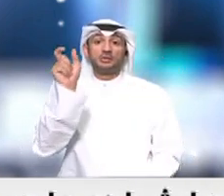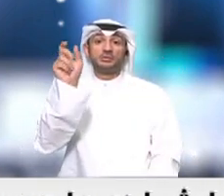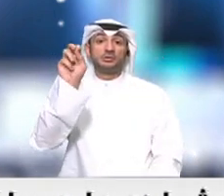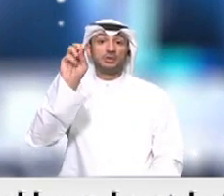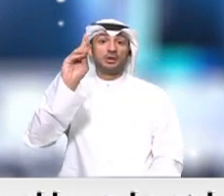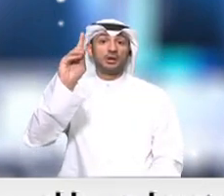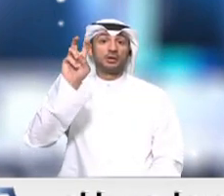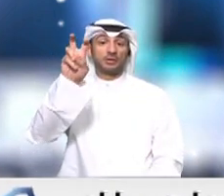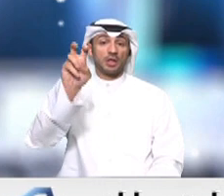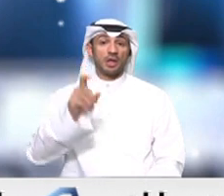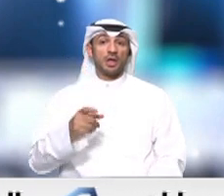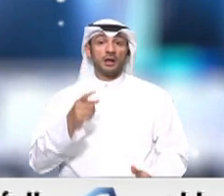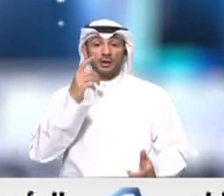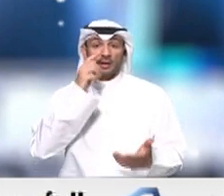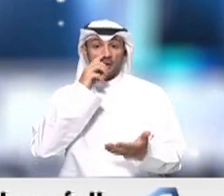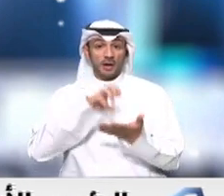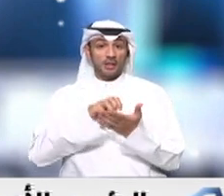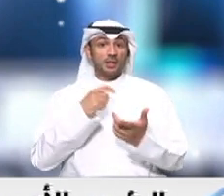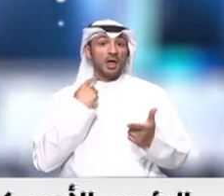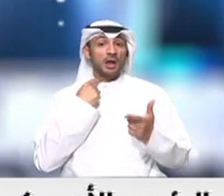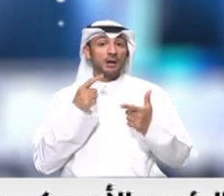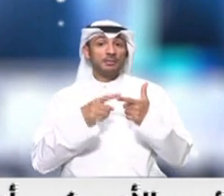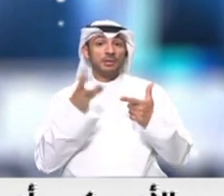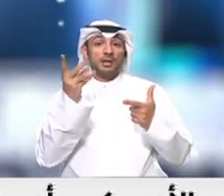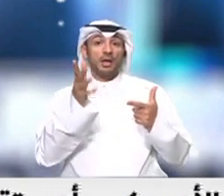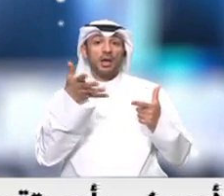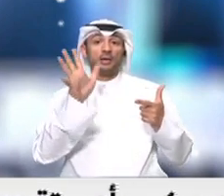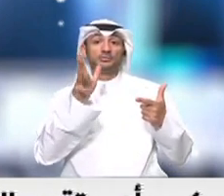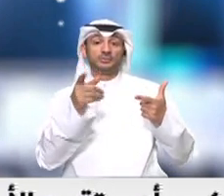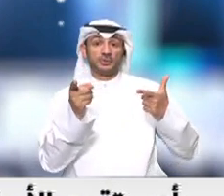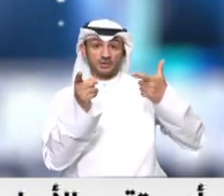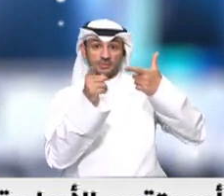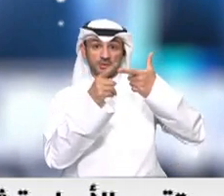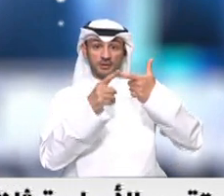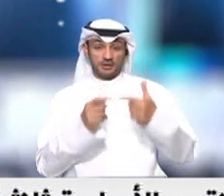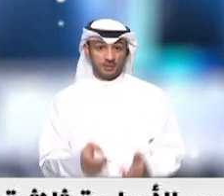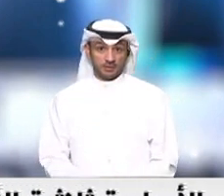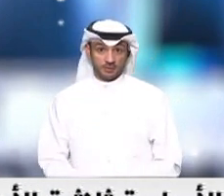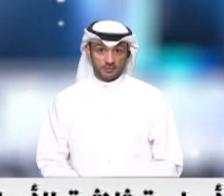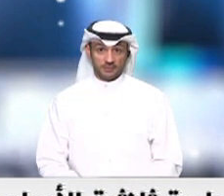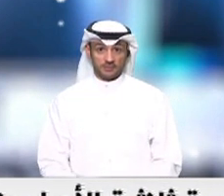توقف رصيد العربي عند 15 نقطه في المركز الثاني